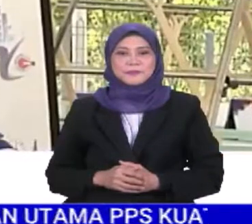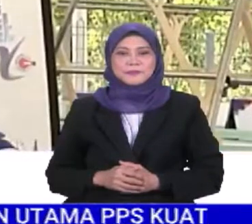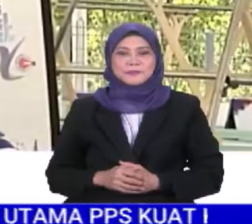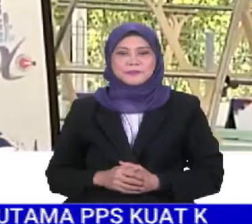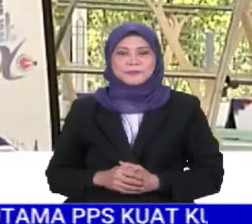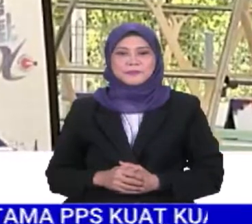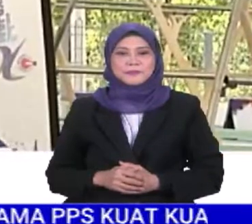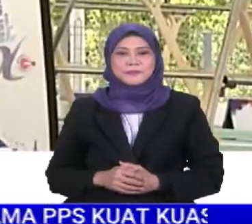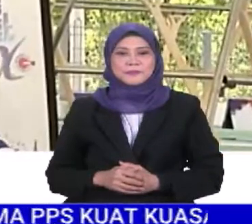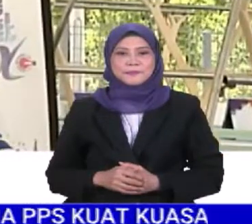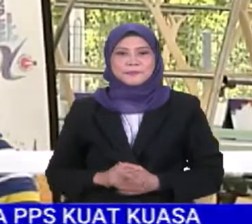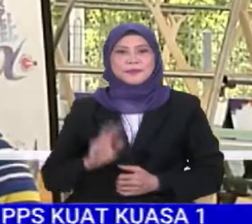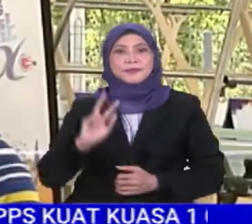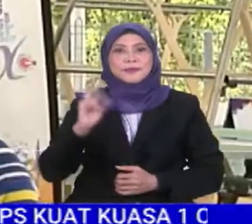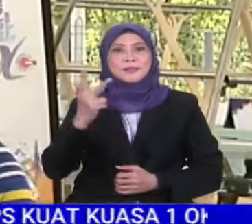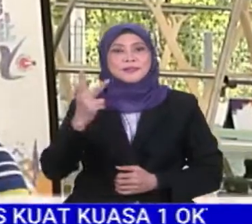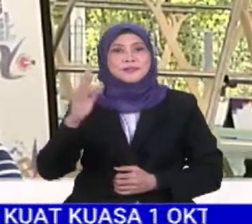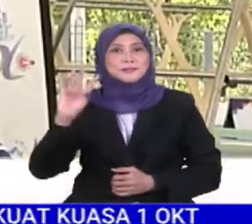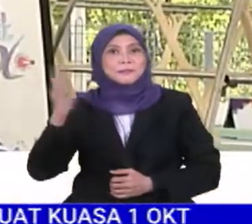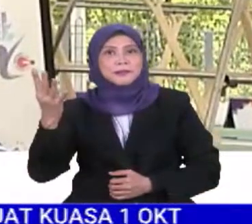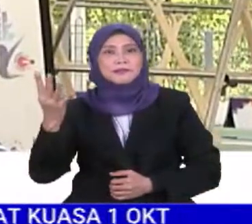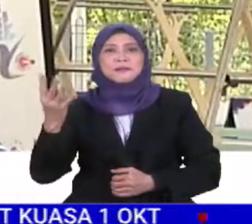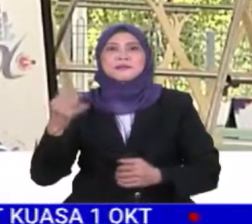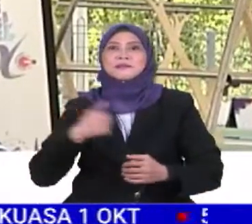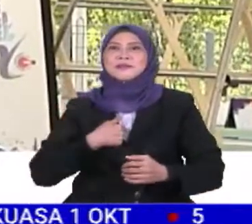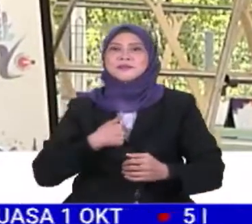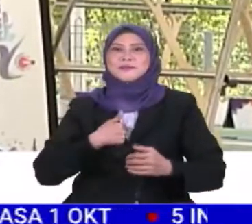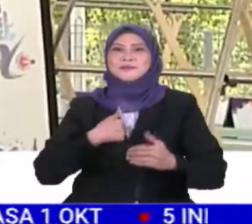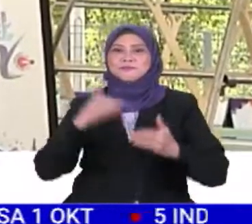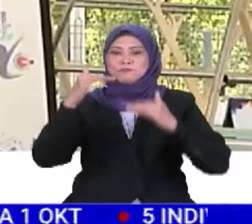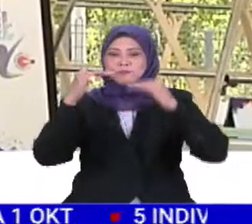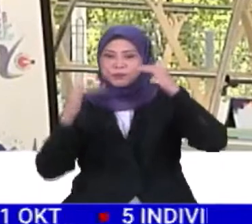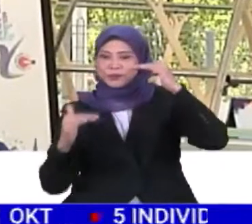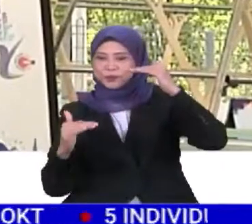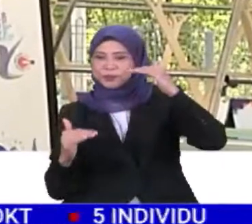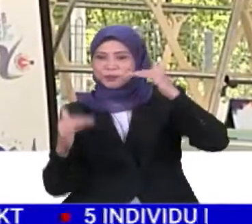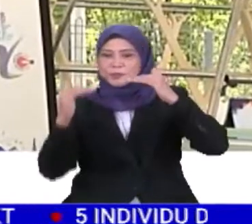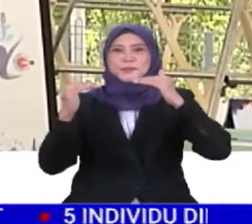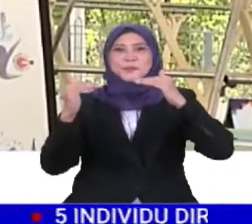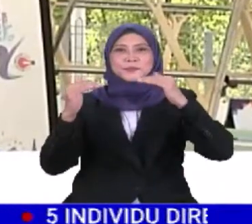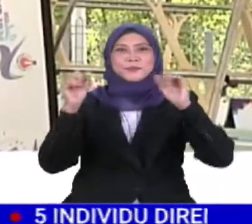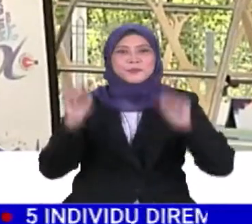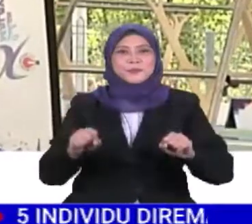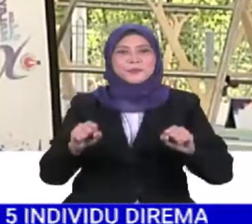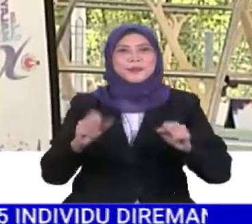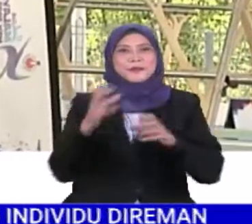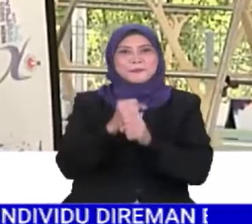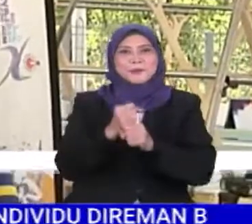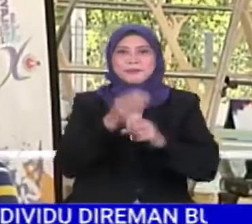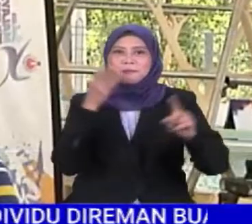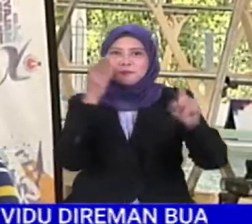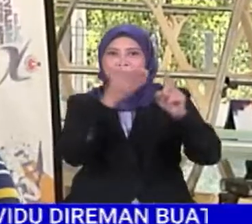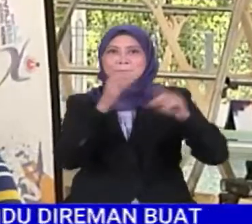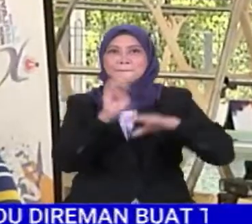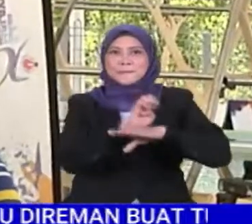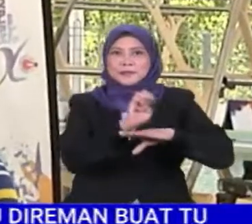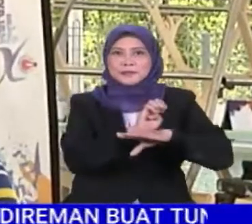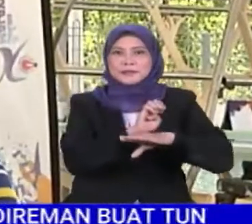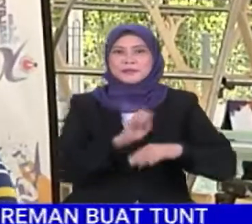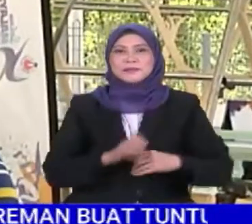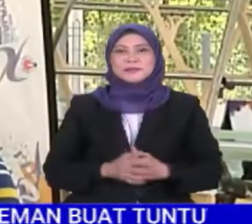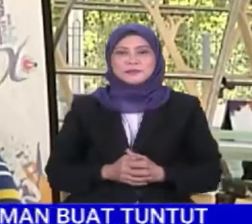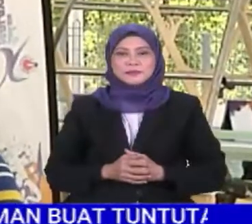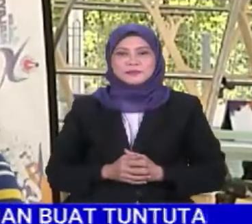Dive ketiga dan keempat itulah yang saya rasa gap saya boleh emas untuk dapat emas dan saya